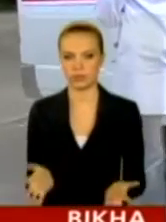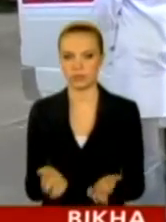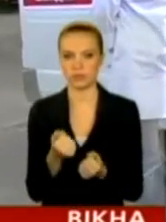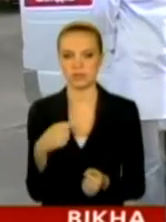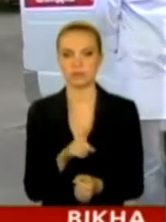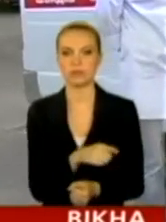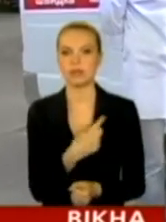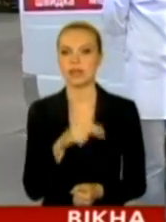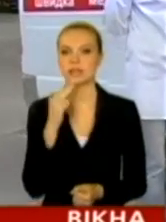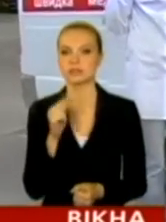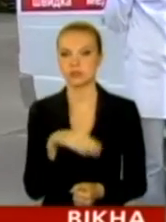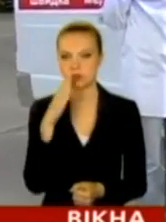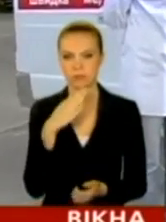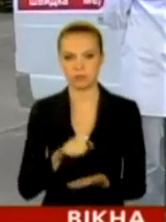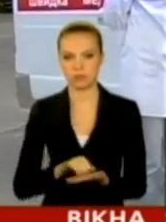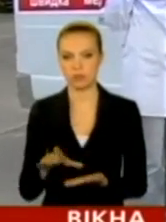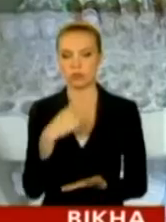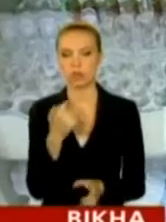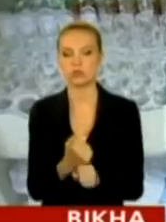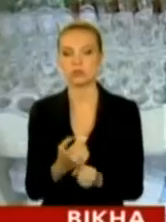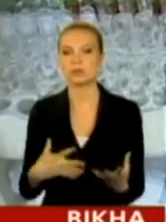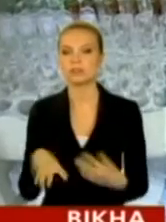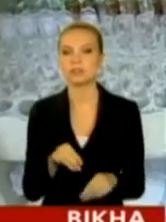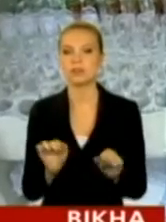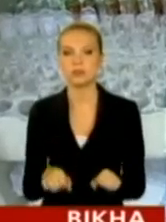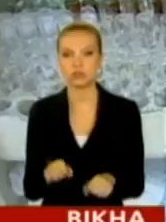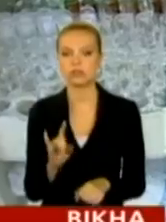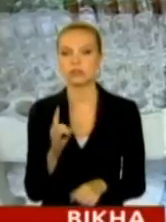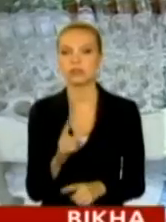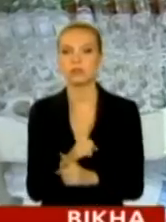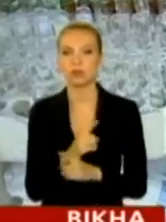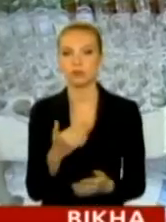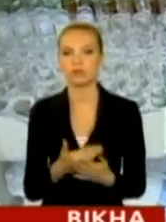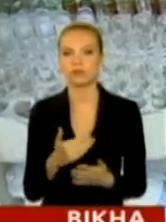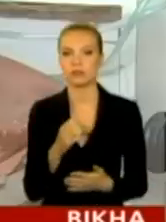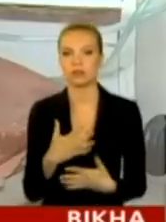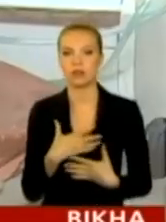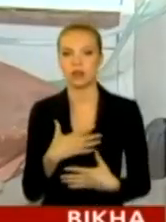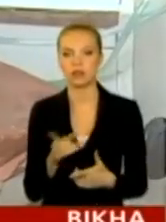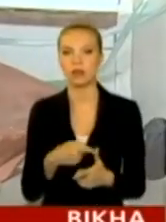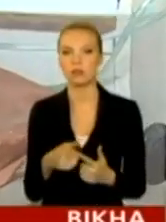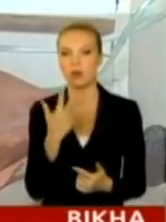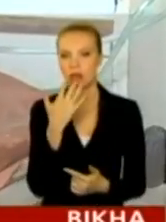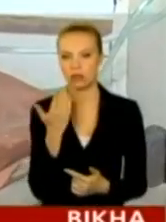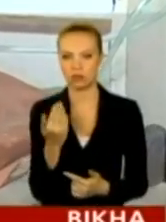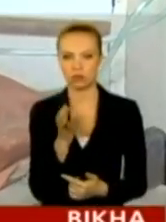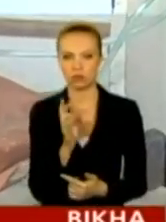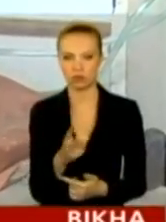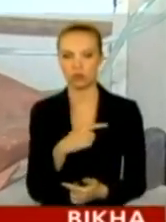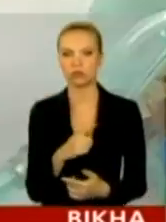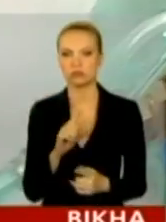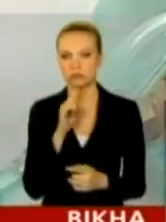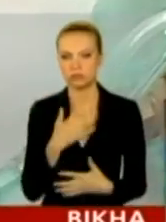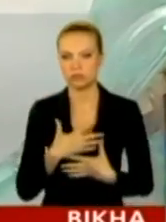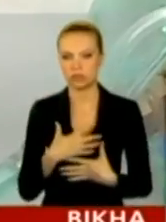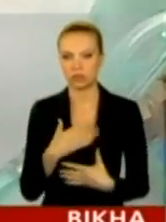Лікарі звинувачення батьків відкидають. Кажуть, зробили все можливе. Дитина померла від анафілактичного або алергійного шоку.